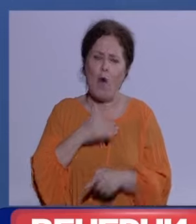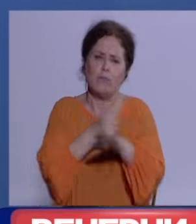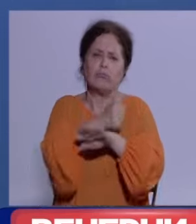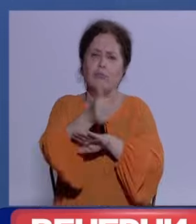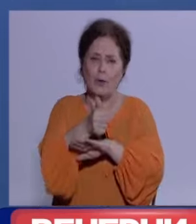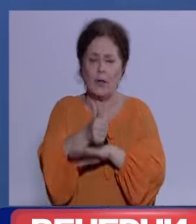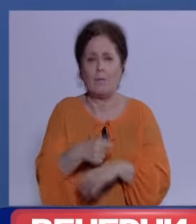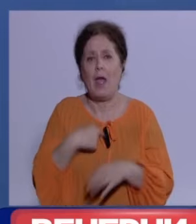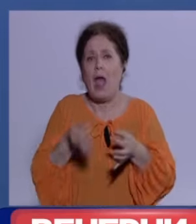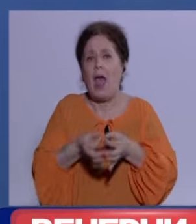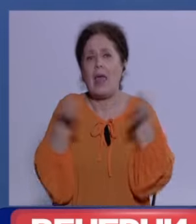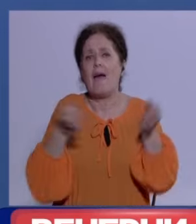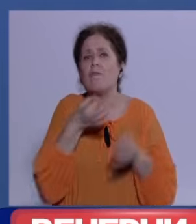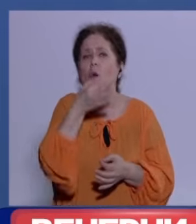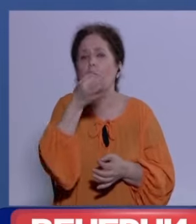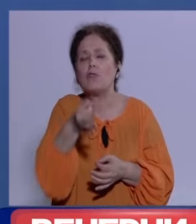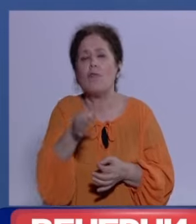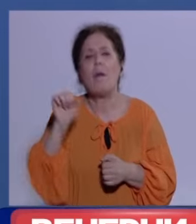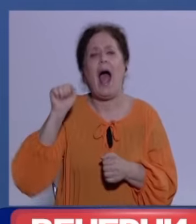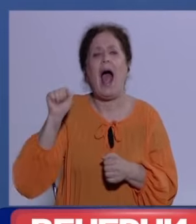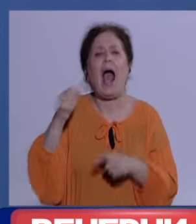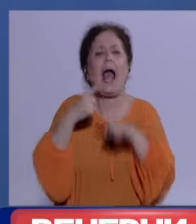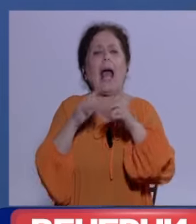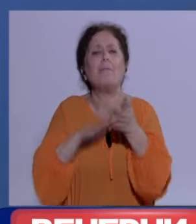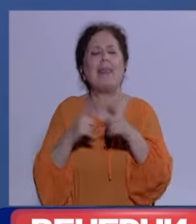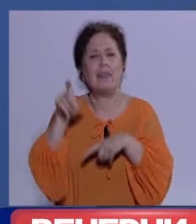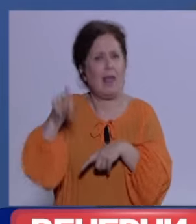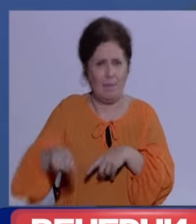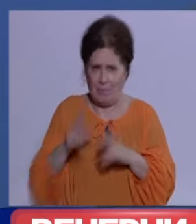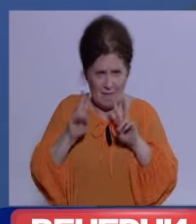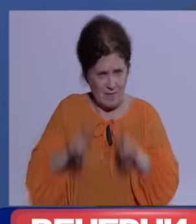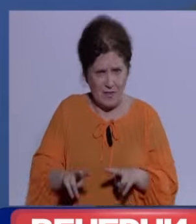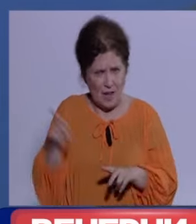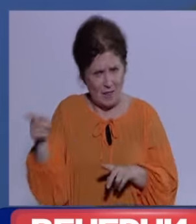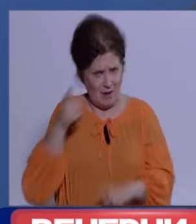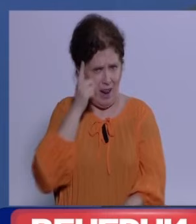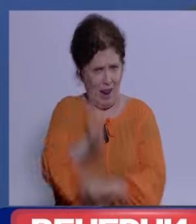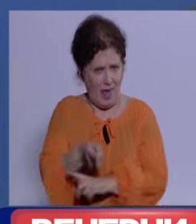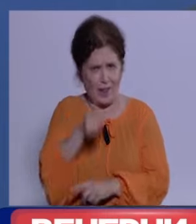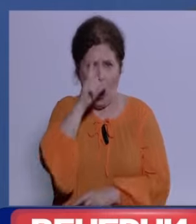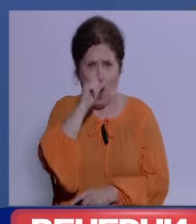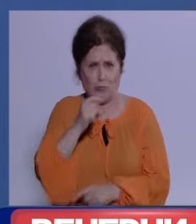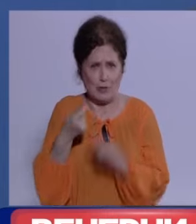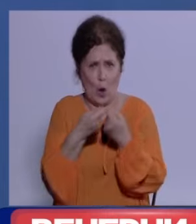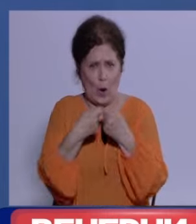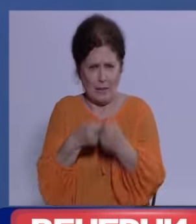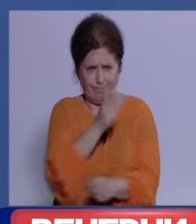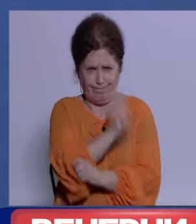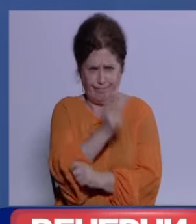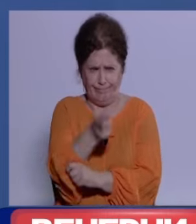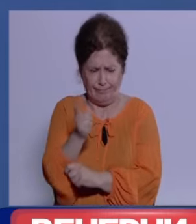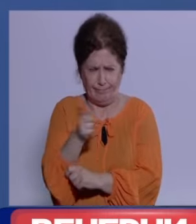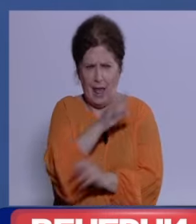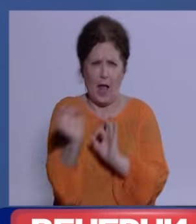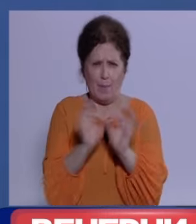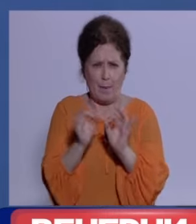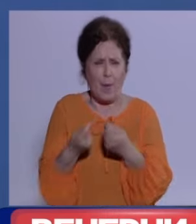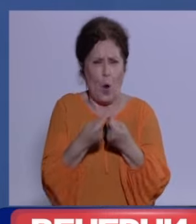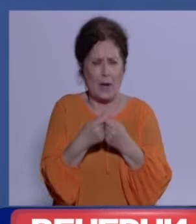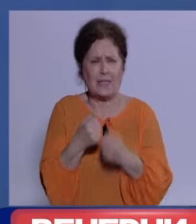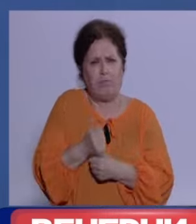приоритети. Јавно го прашуваме Али Ахмети. Дали е вистина дека им наредивте на општинските организации да организираат бойкот